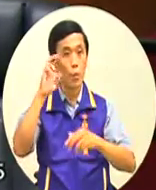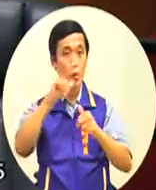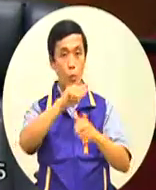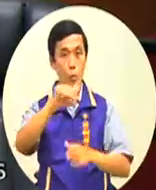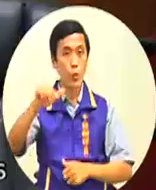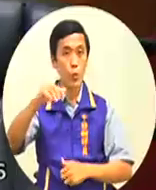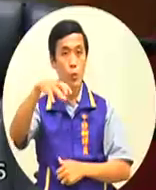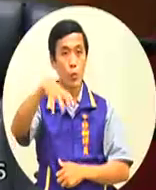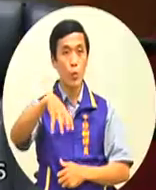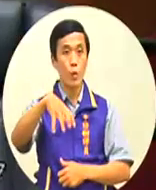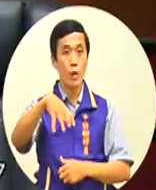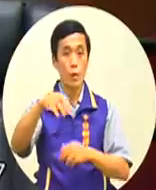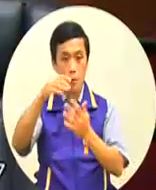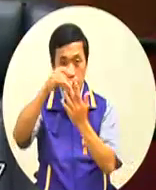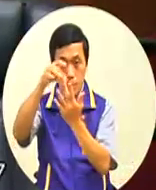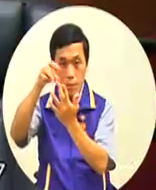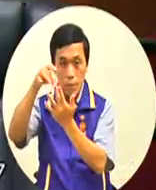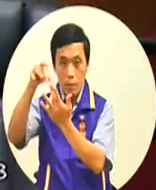址会刊。